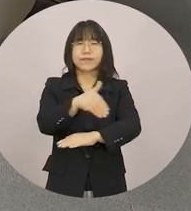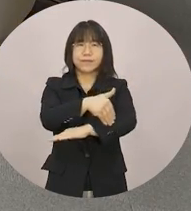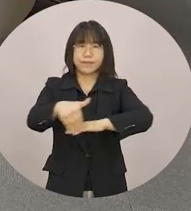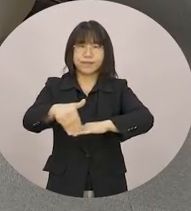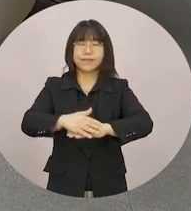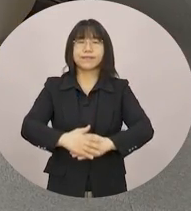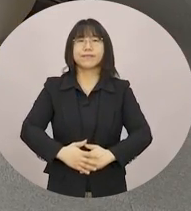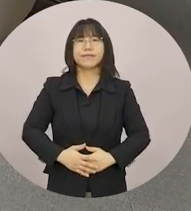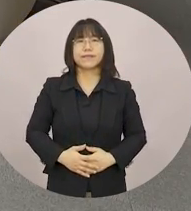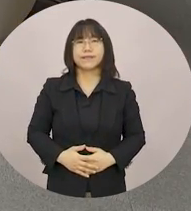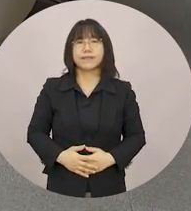예정입니다